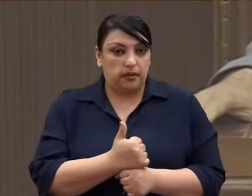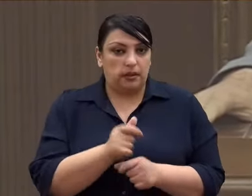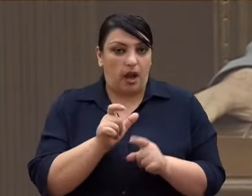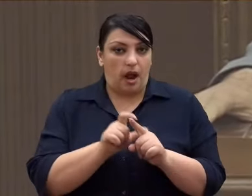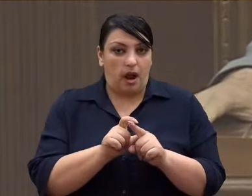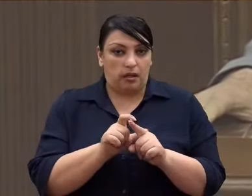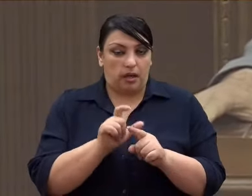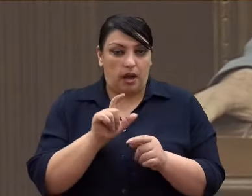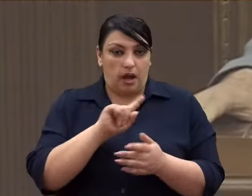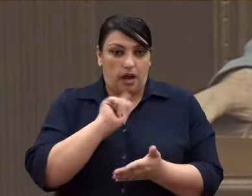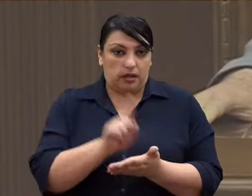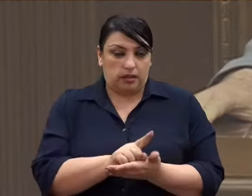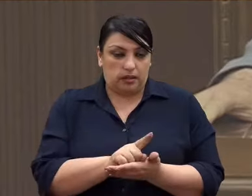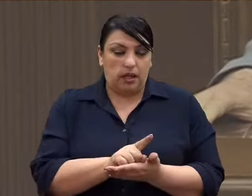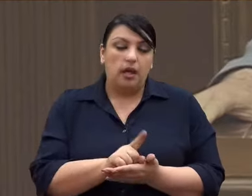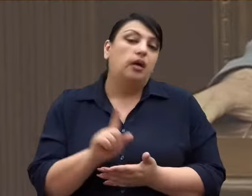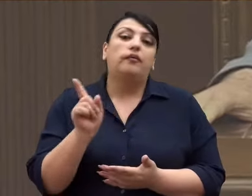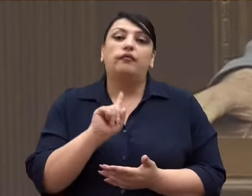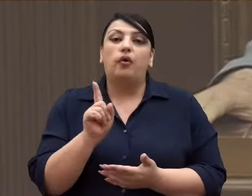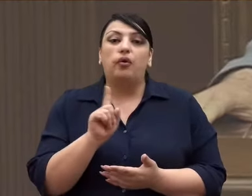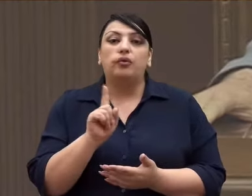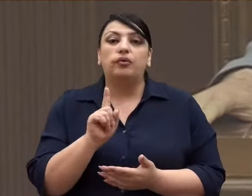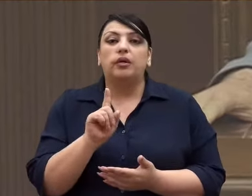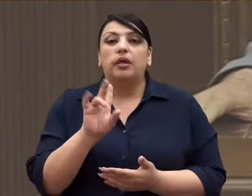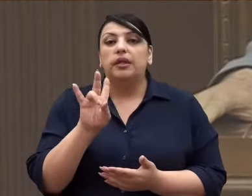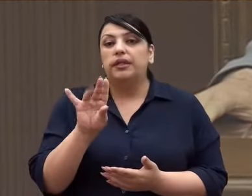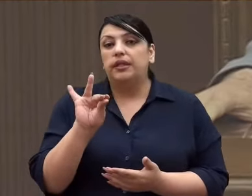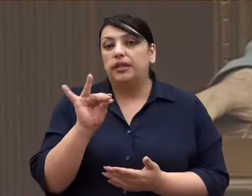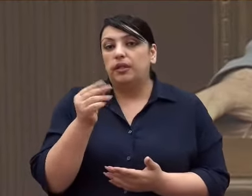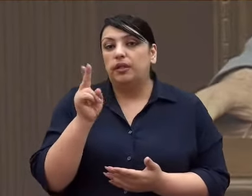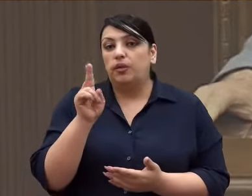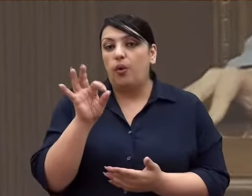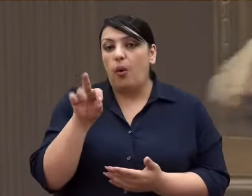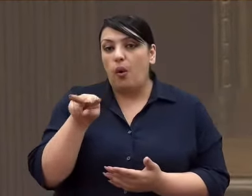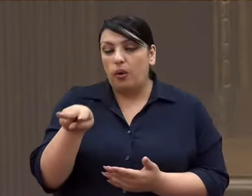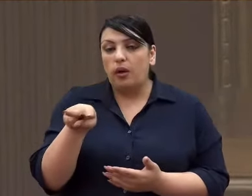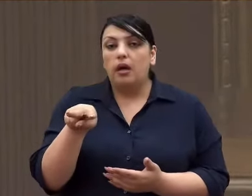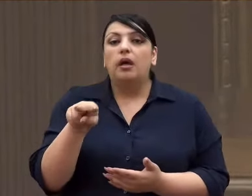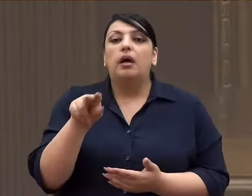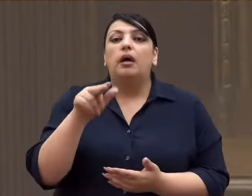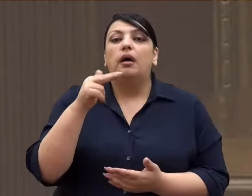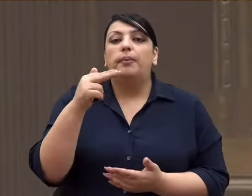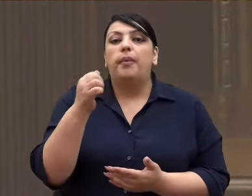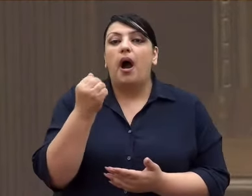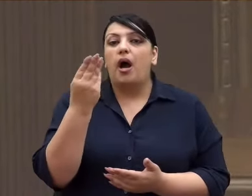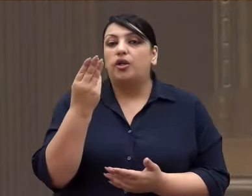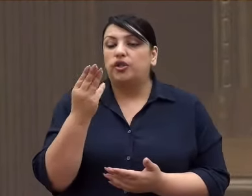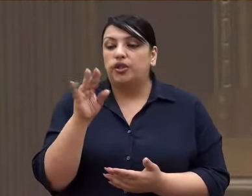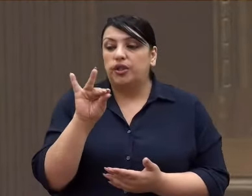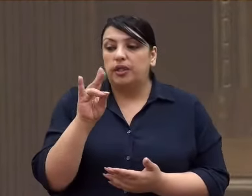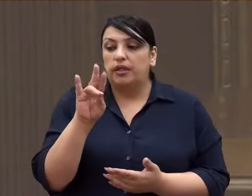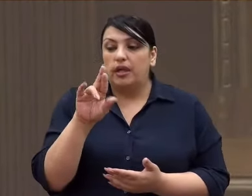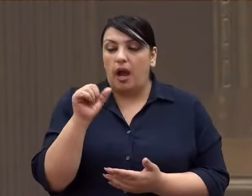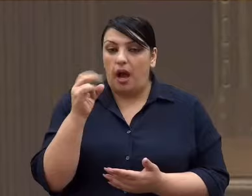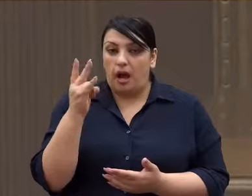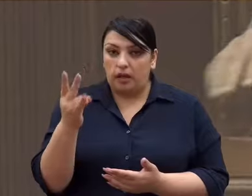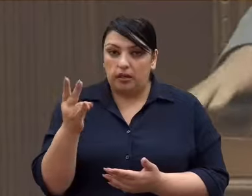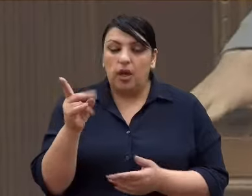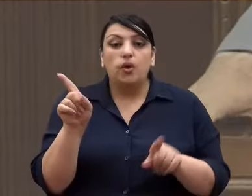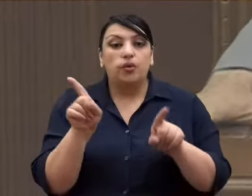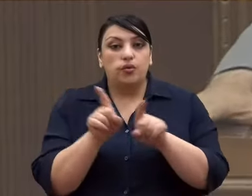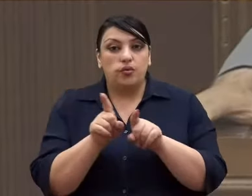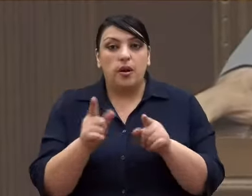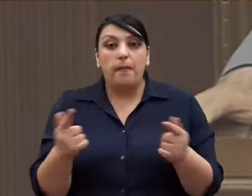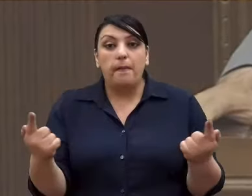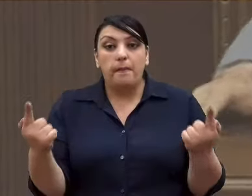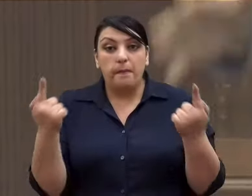պիտի նաև այս կարևոր որոշման մեջ ունենա ահռելի